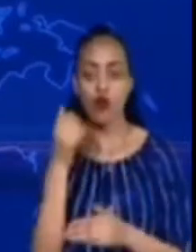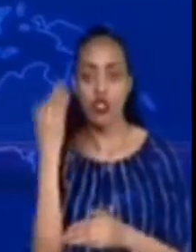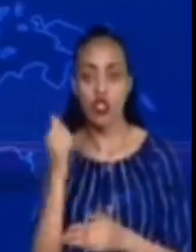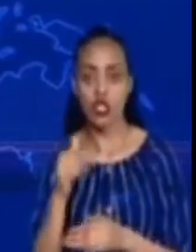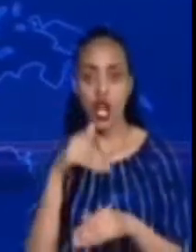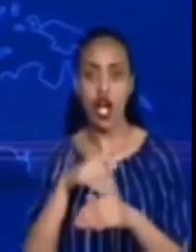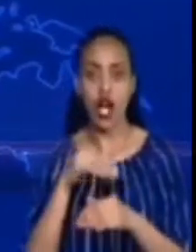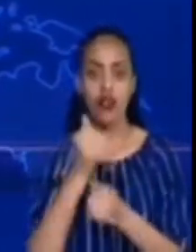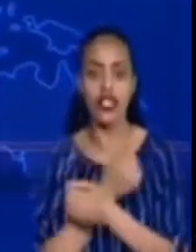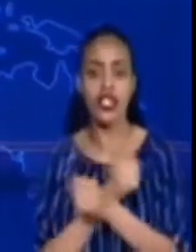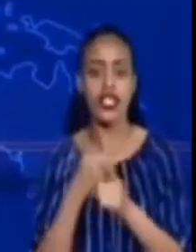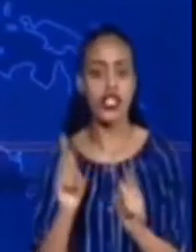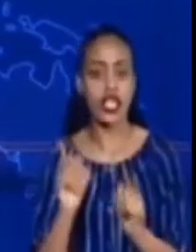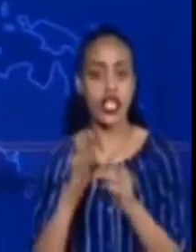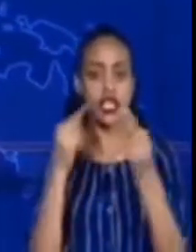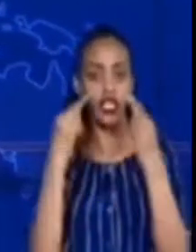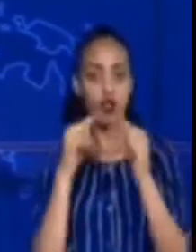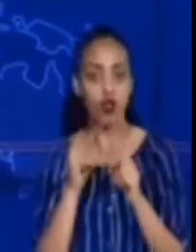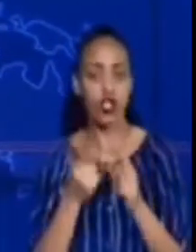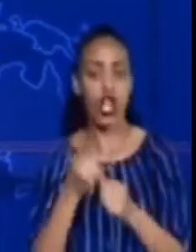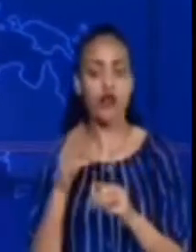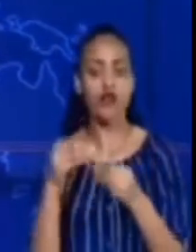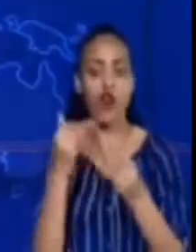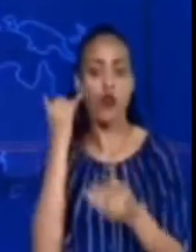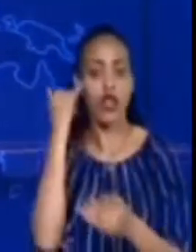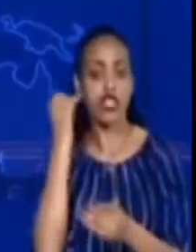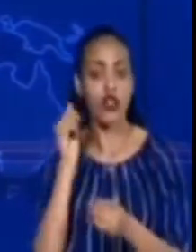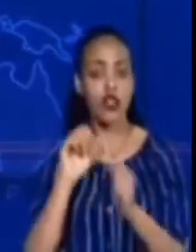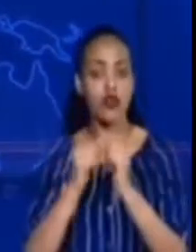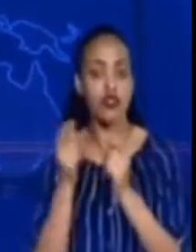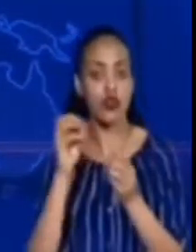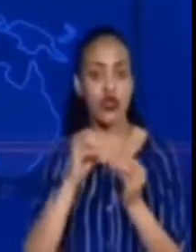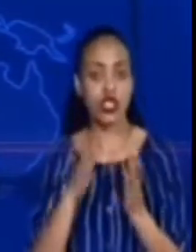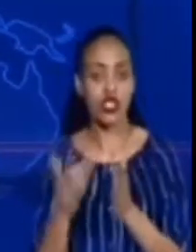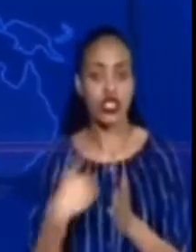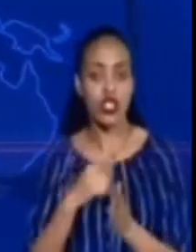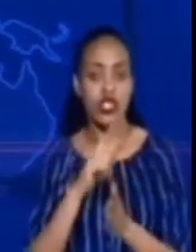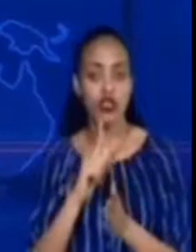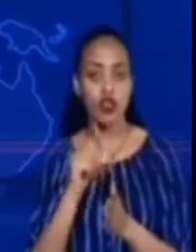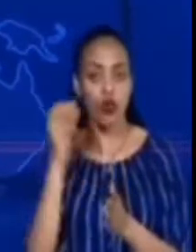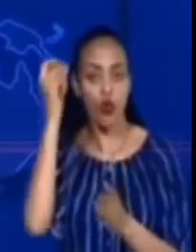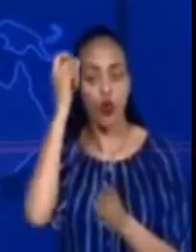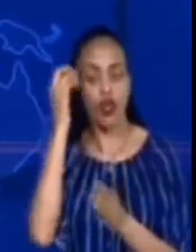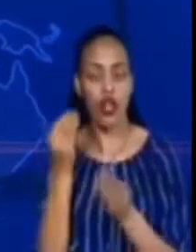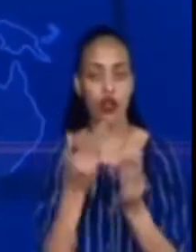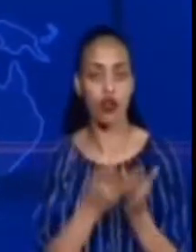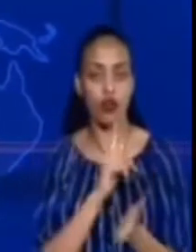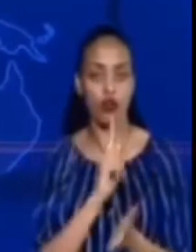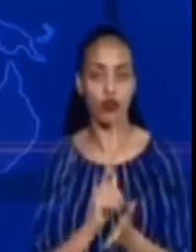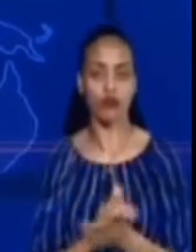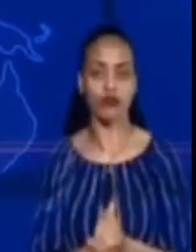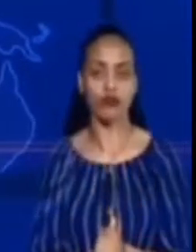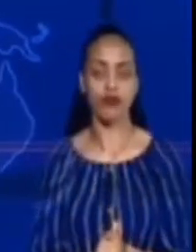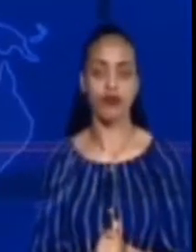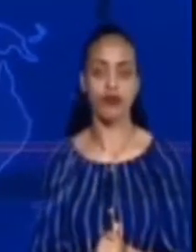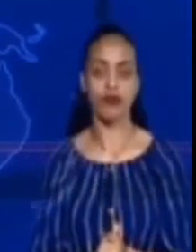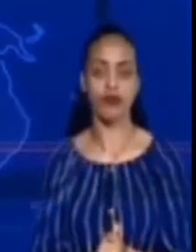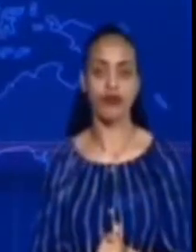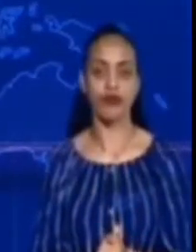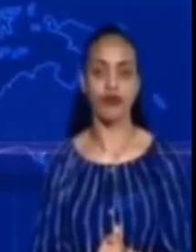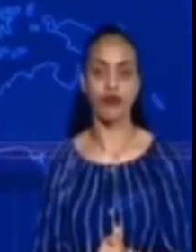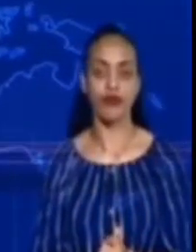የሚያክል ዶክተር ዘበነ የሚያክል ዶክተር ዘበነን የሚያክል የመጽሐፍ ቅዱስ ምሁር ዘበነን